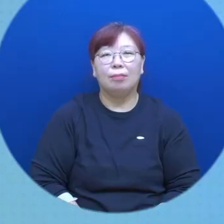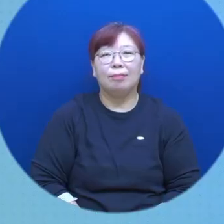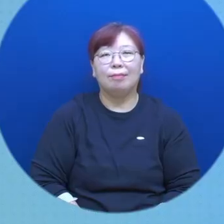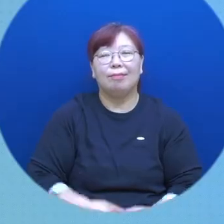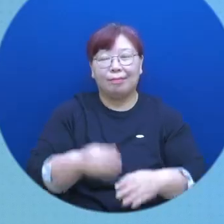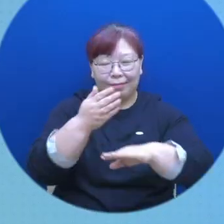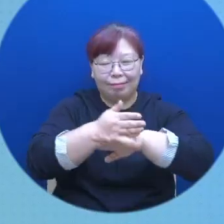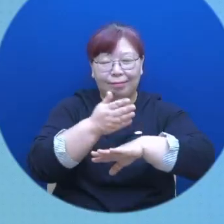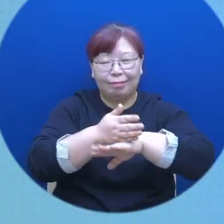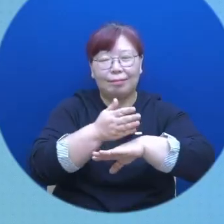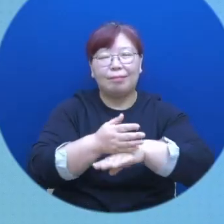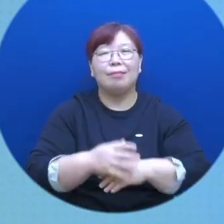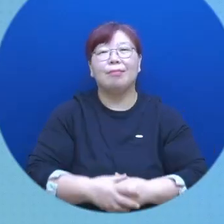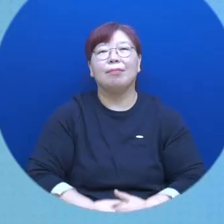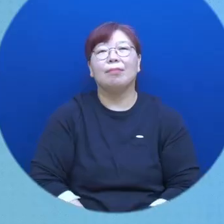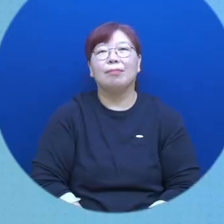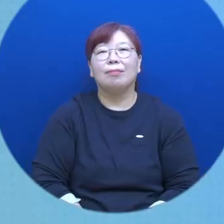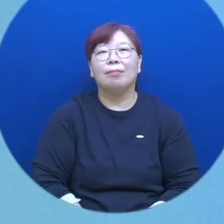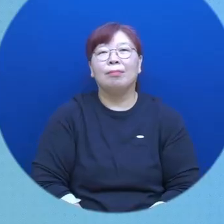감사합니다.